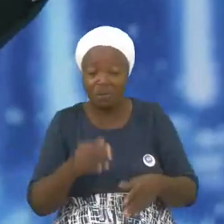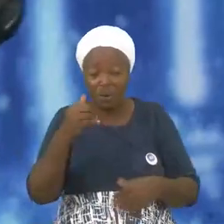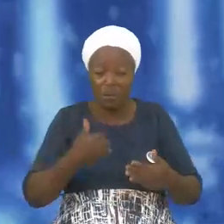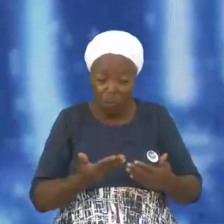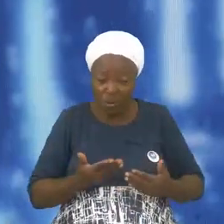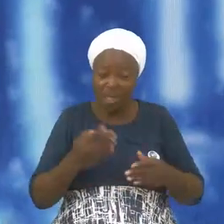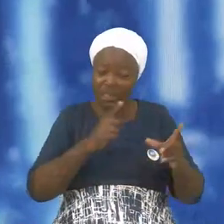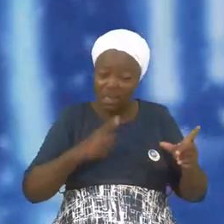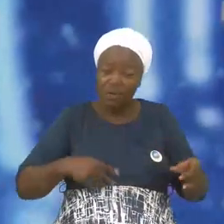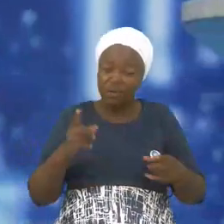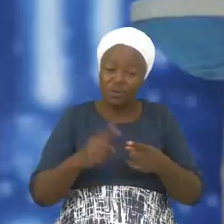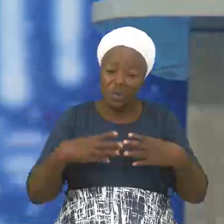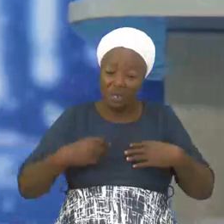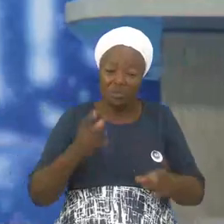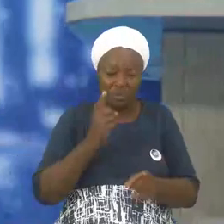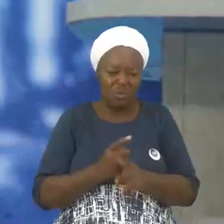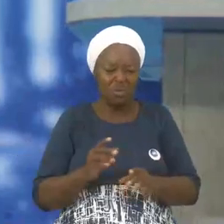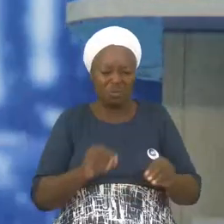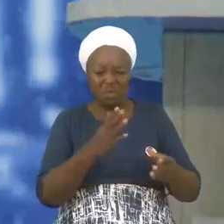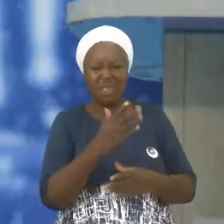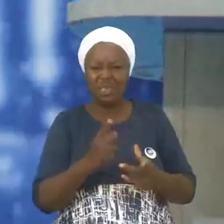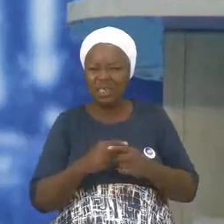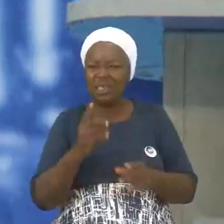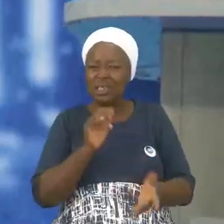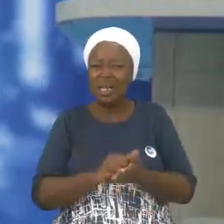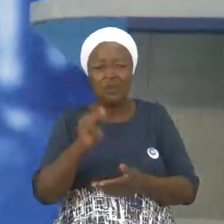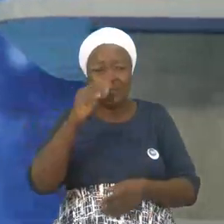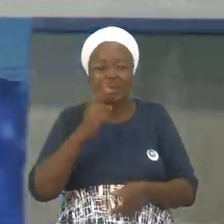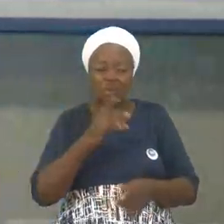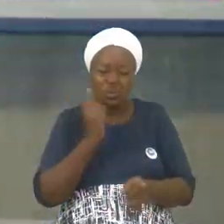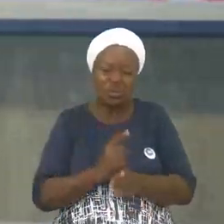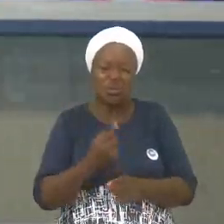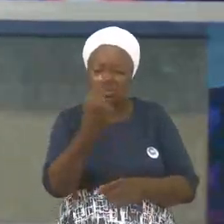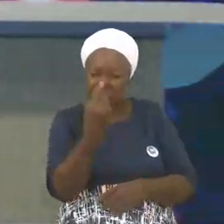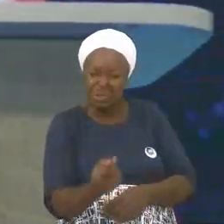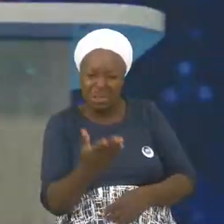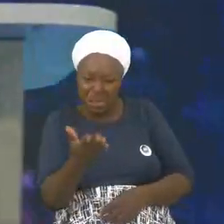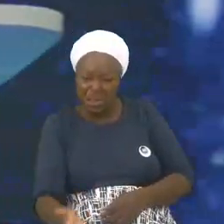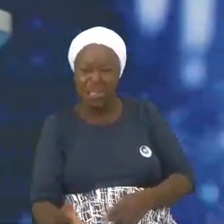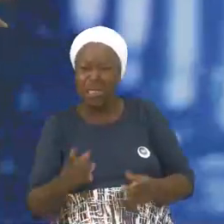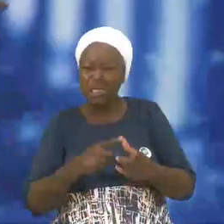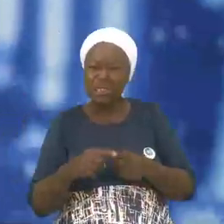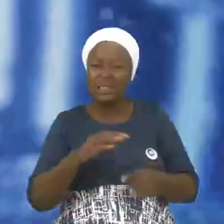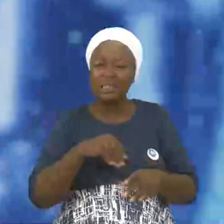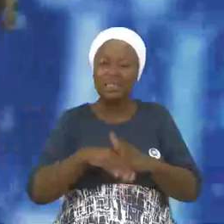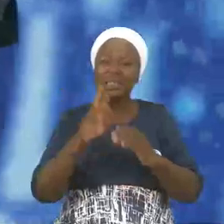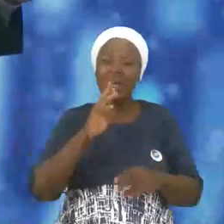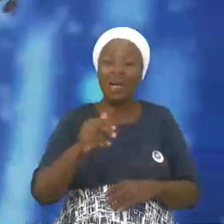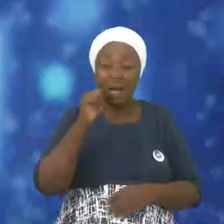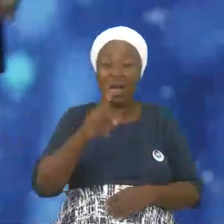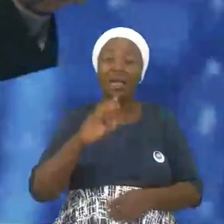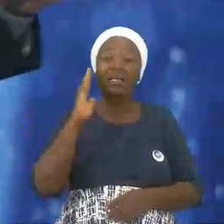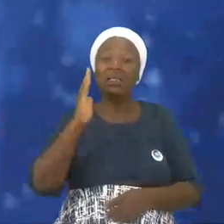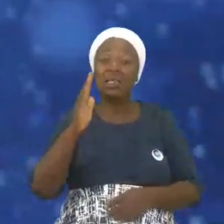pour voir. Ah, est-ce qu'il y a un cas aussi plus terrible que pour moi? Elle était toute seule là-bas. Et elle a dit dans